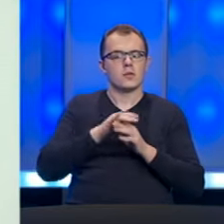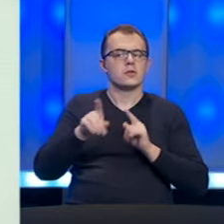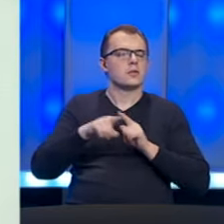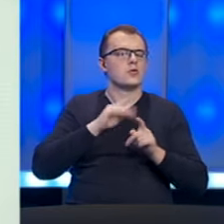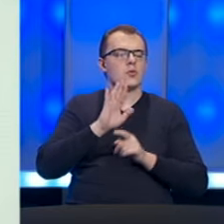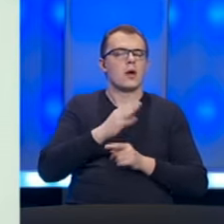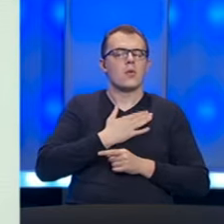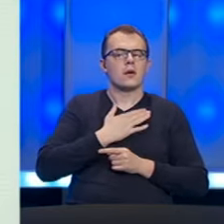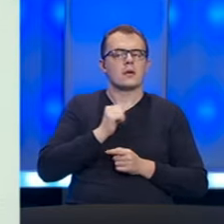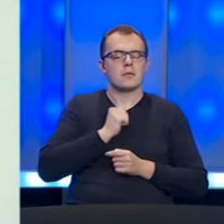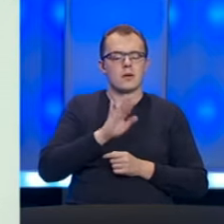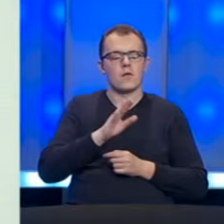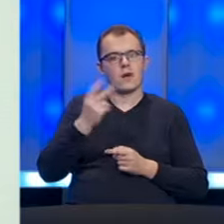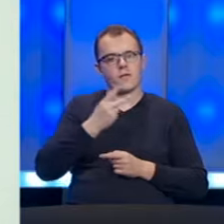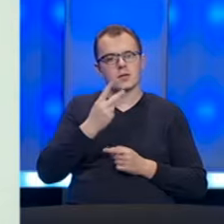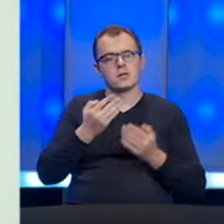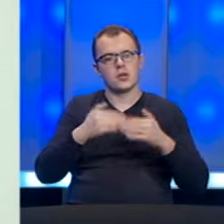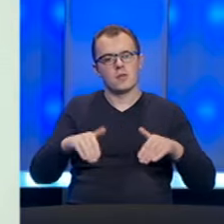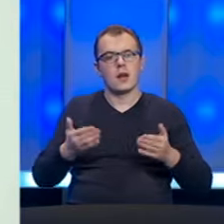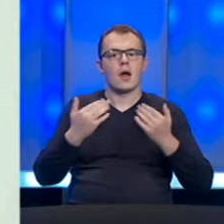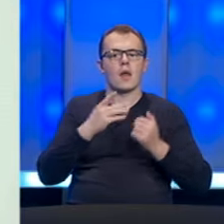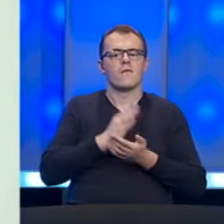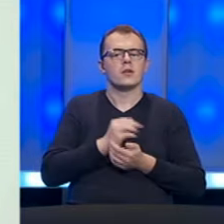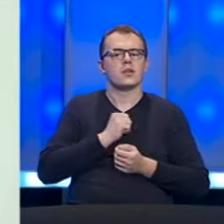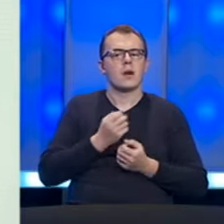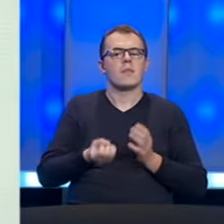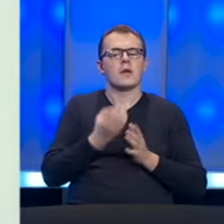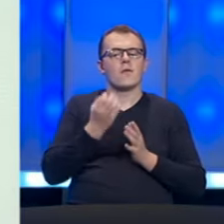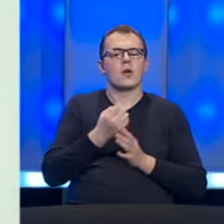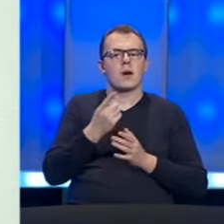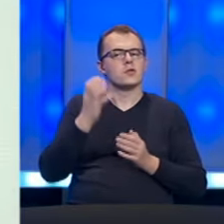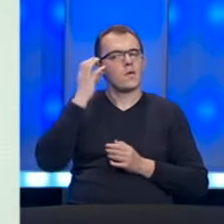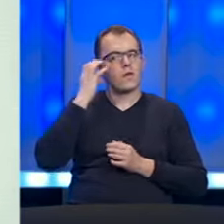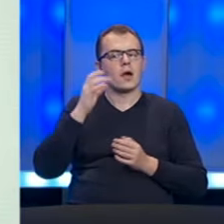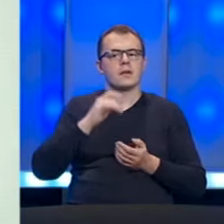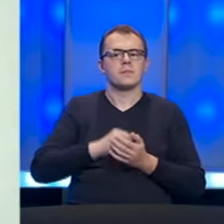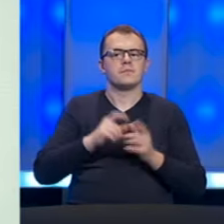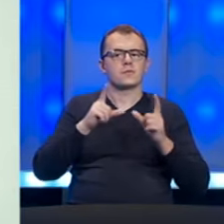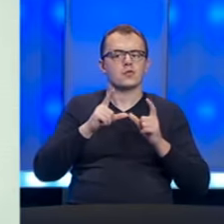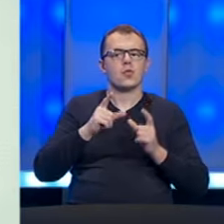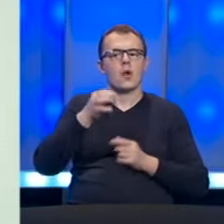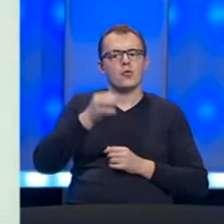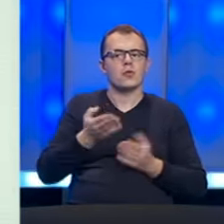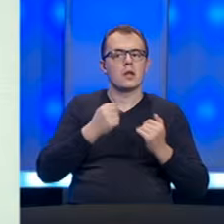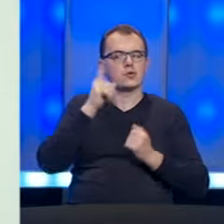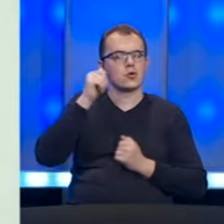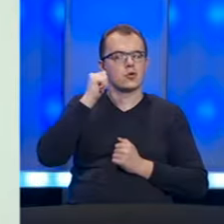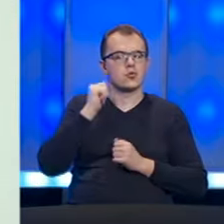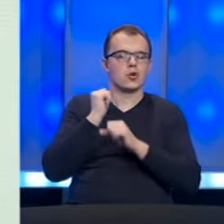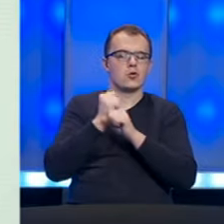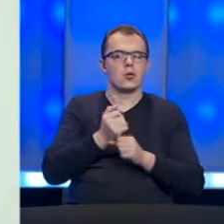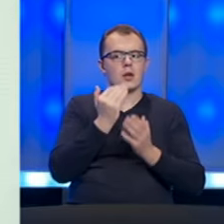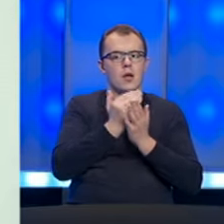tako imati ovakve i slične mjere, ali evo već i imam informaciju od vlade Srednjevodskog kantona da su i oni juče donijeli